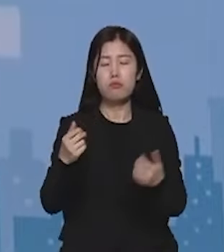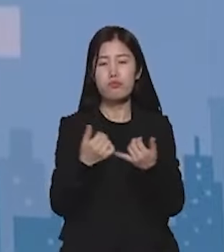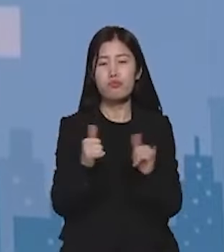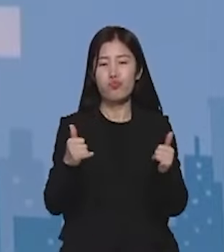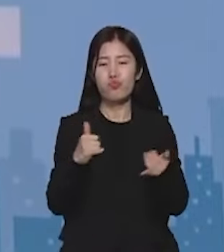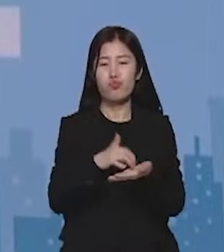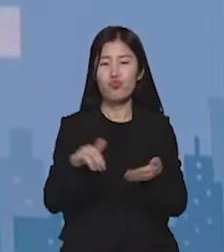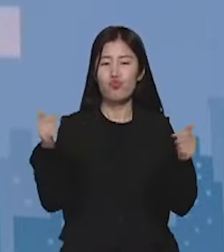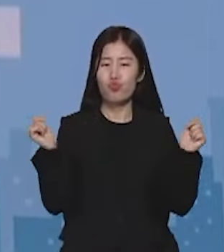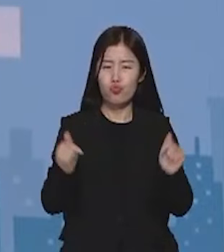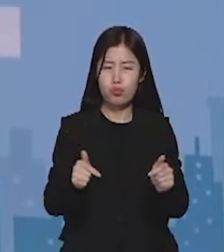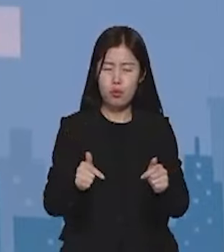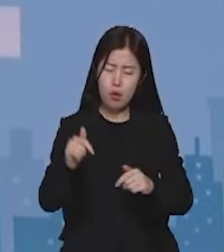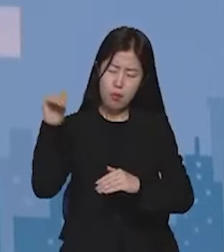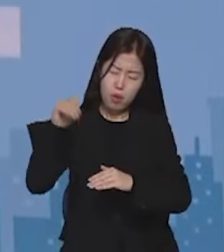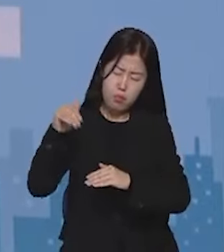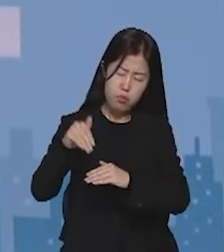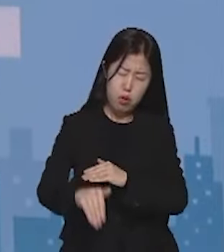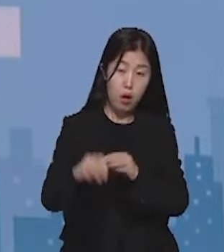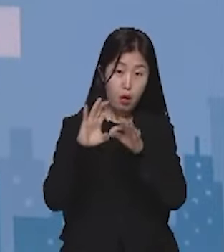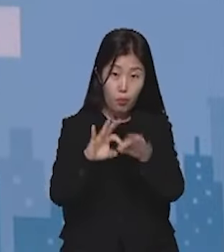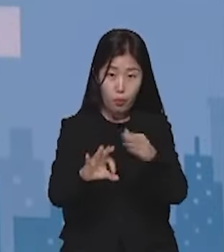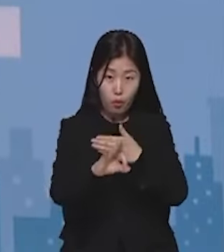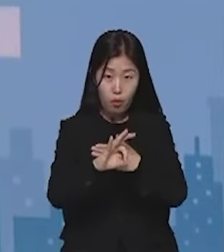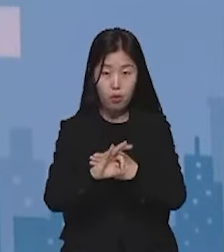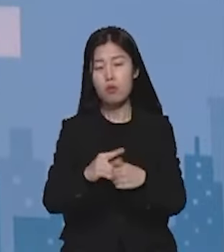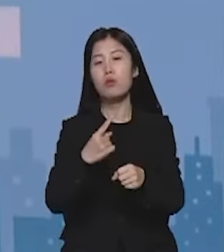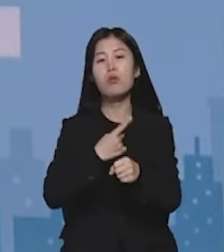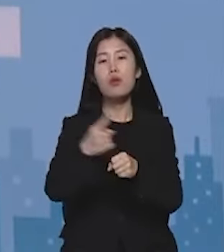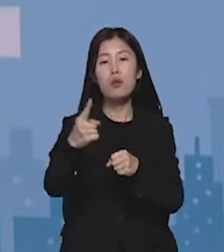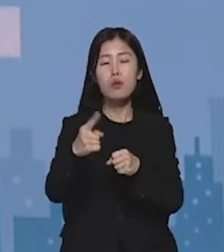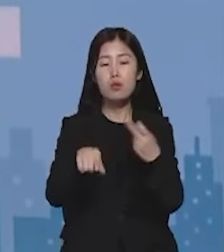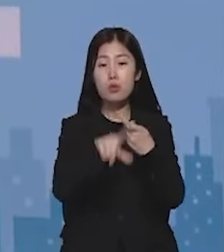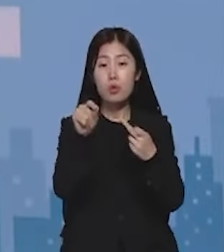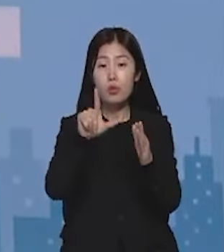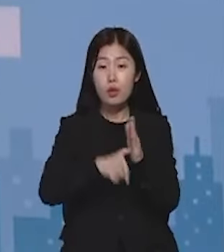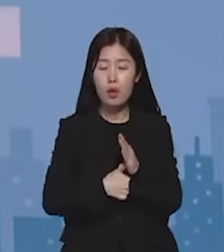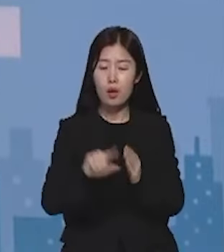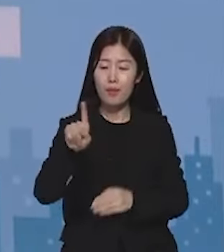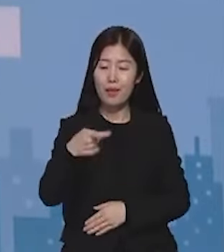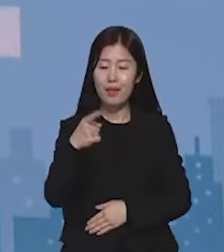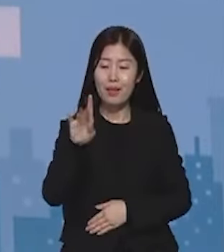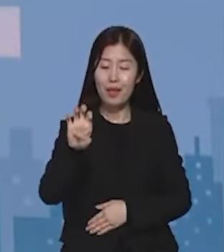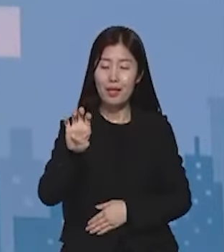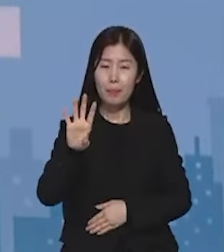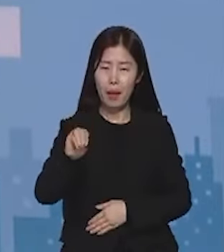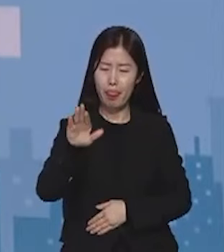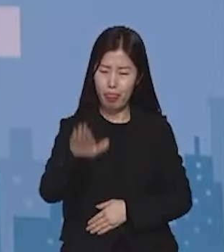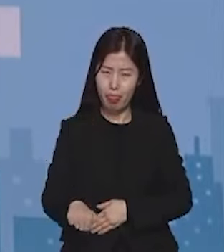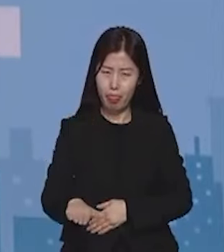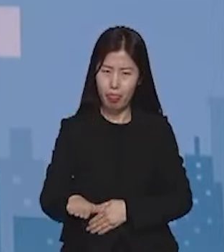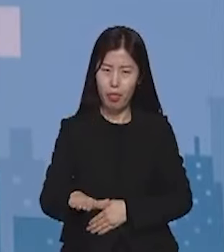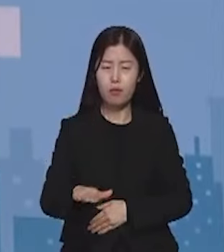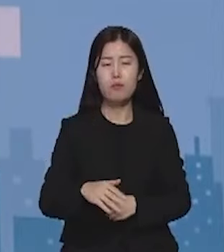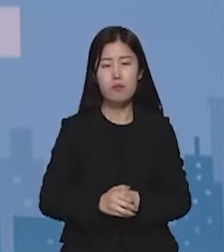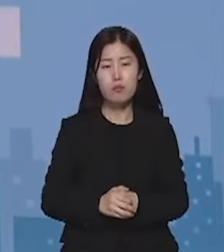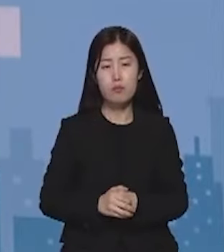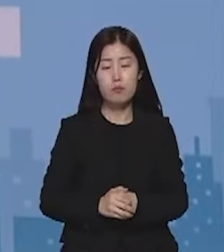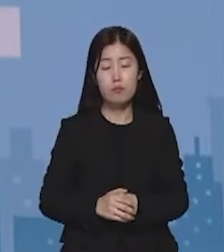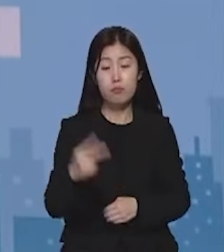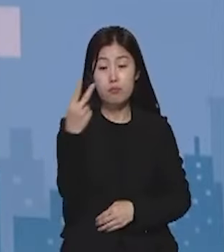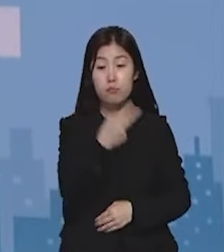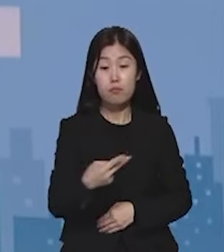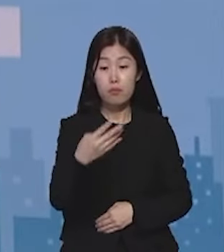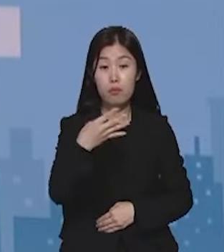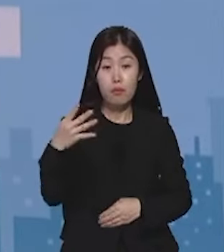속도로 계속 줄어든다면 광주 인구는 내년말 140만 명대가 깨지게 됩니다 140만 명을 처음 넘었던